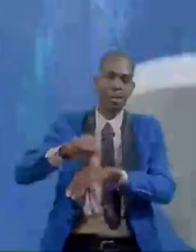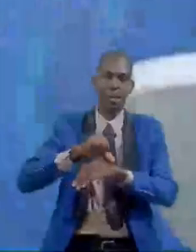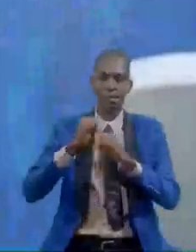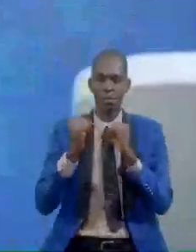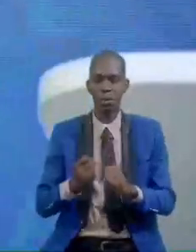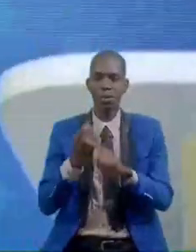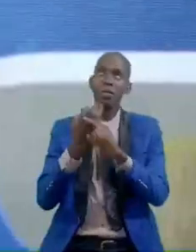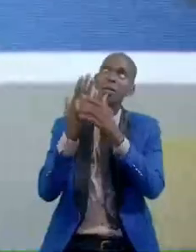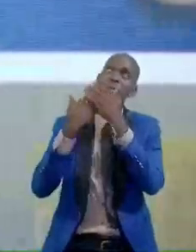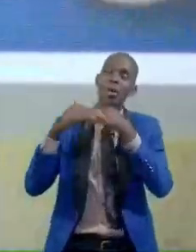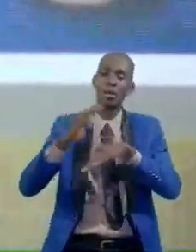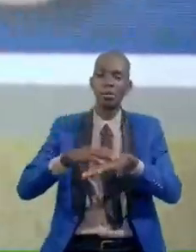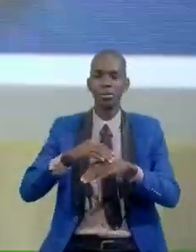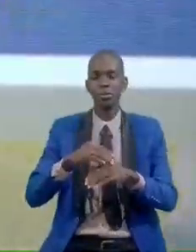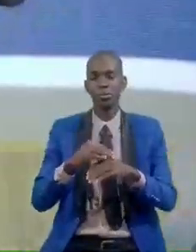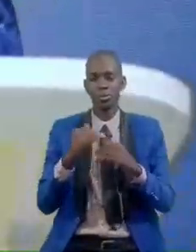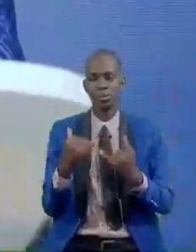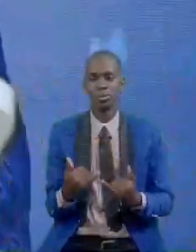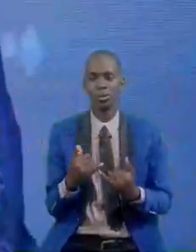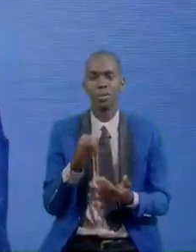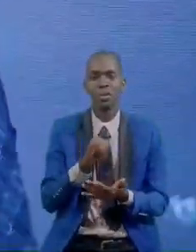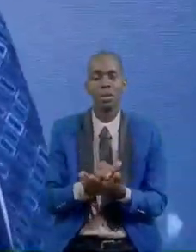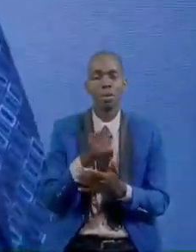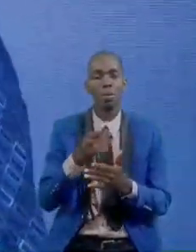L'autorité, l'onction du ciel.